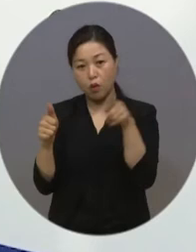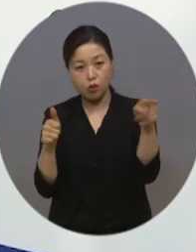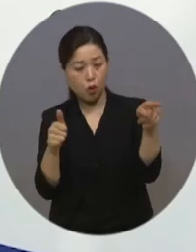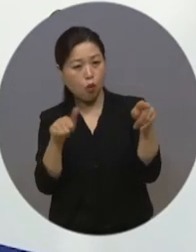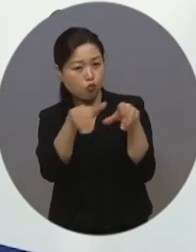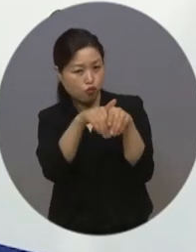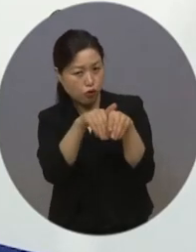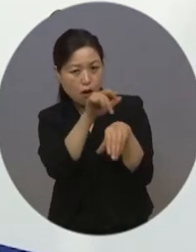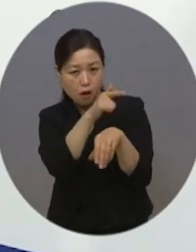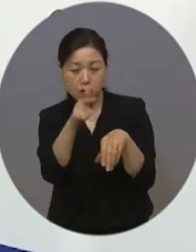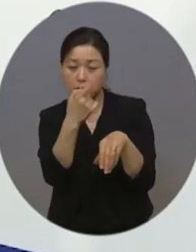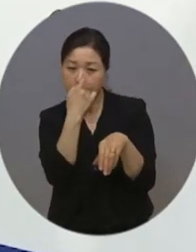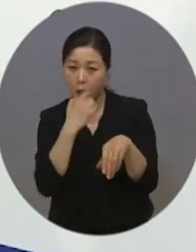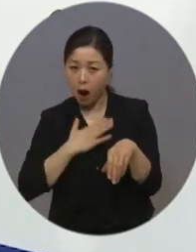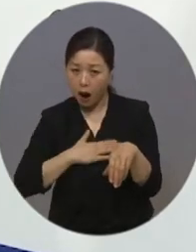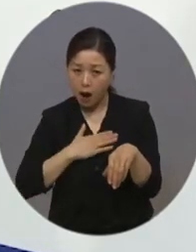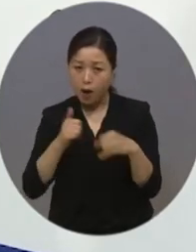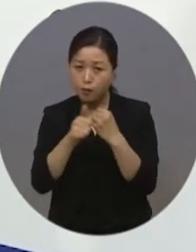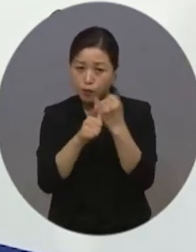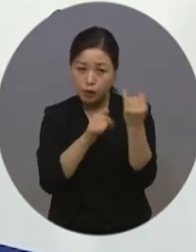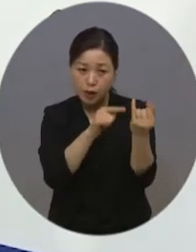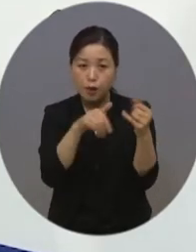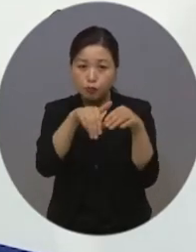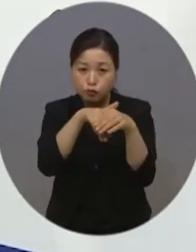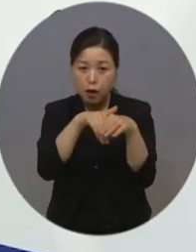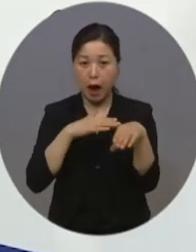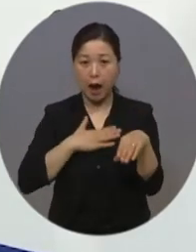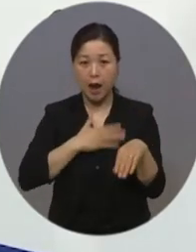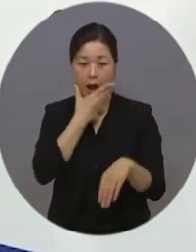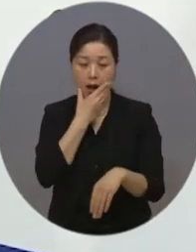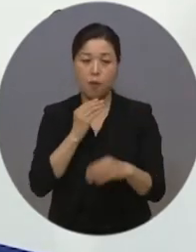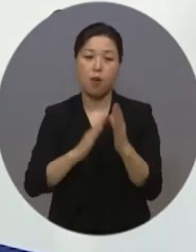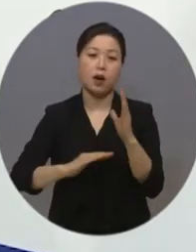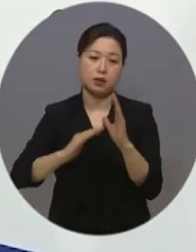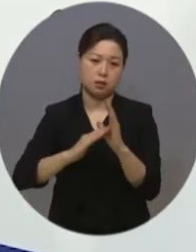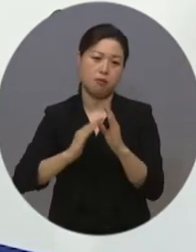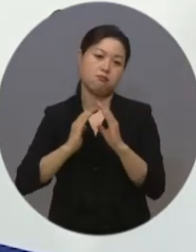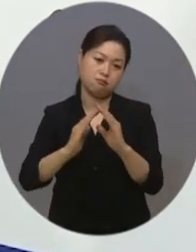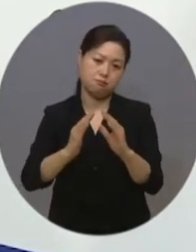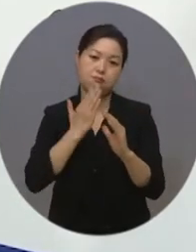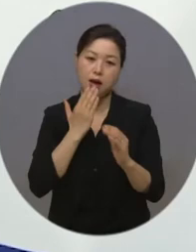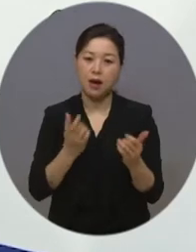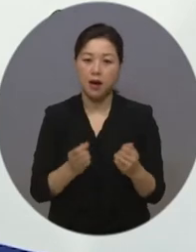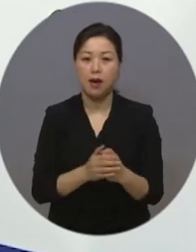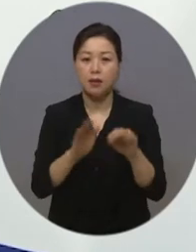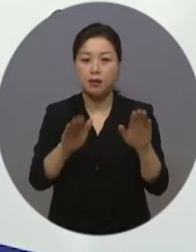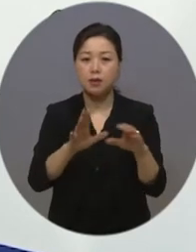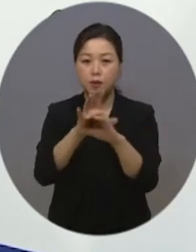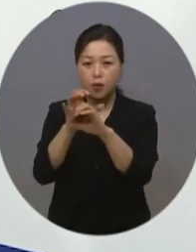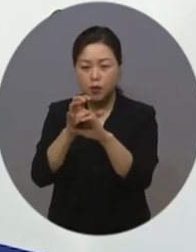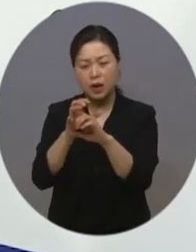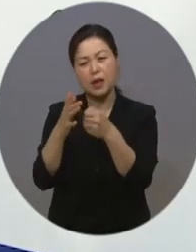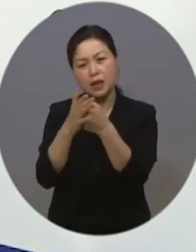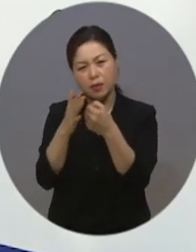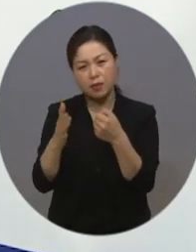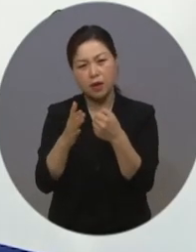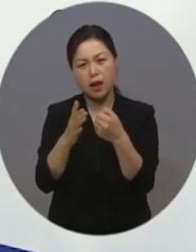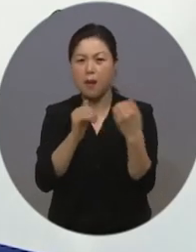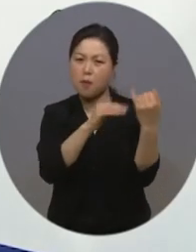그 채 후일에 문화를 알아야 행복한 가정이 되기 때문에 어 지금 그러나 시내도 못 보내 드리고 있는데 가장